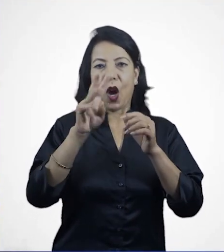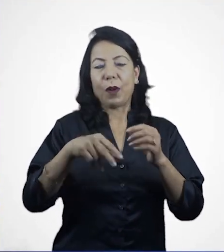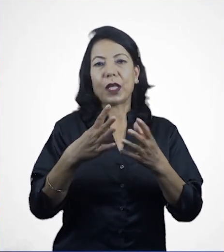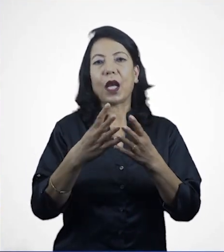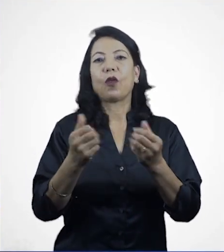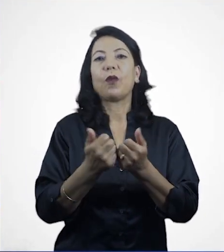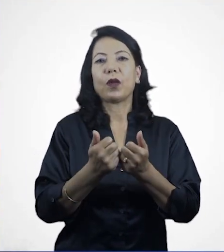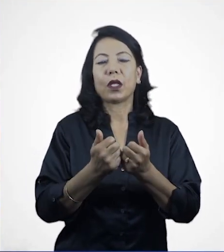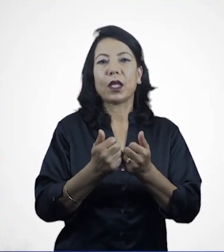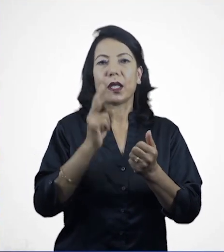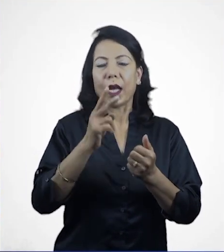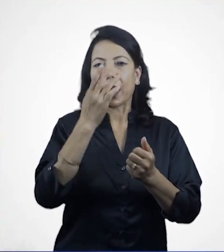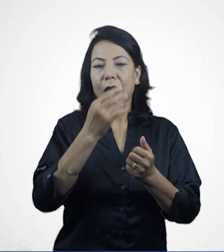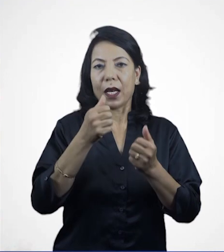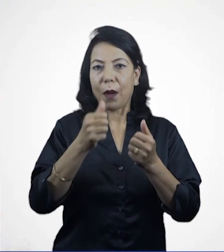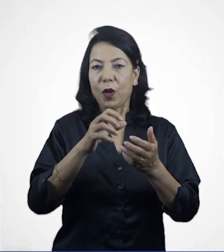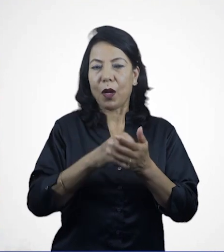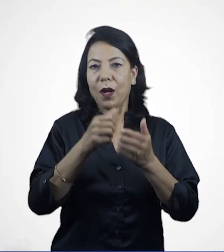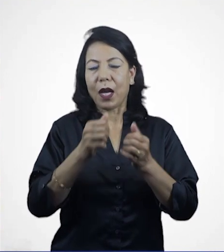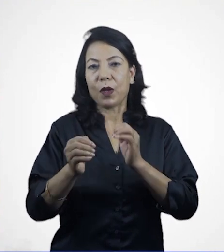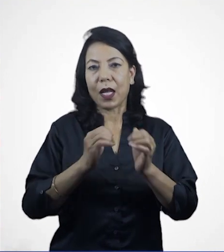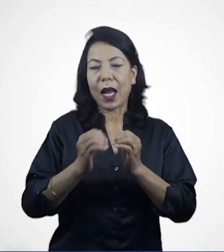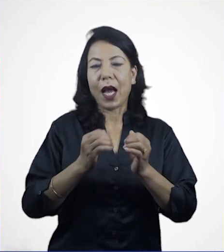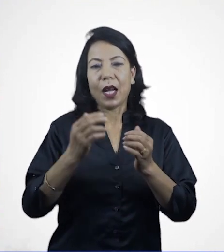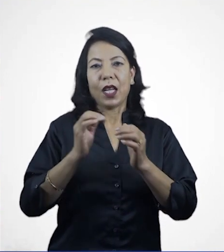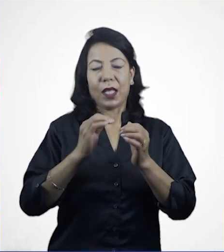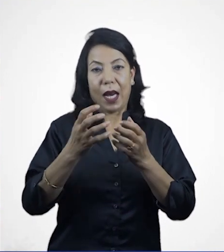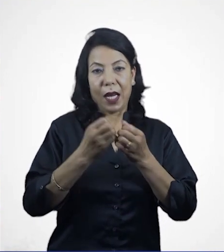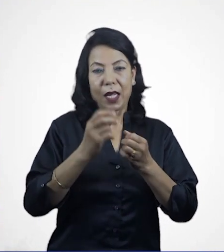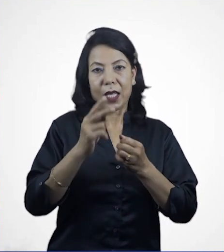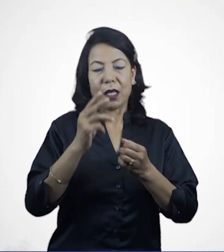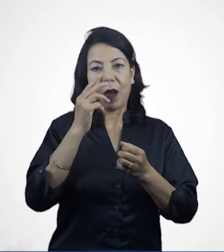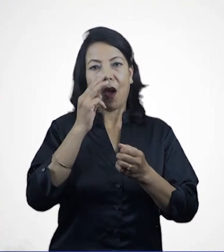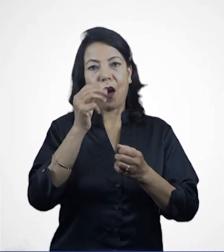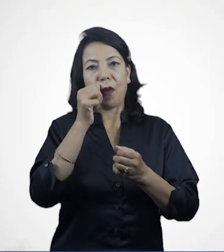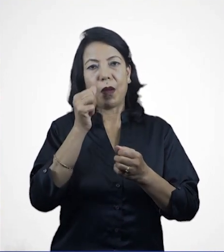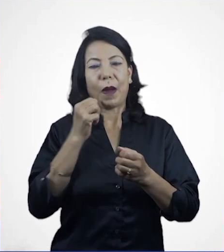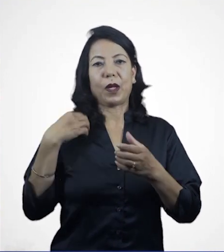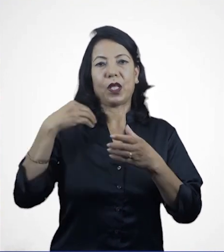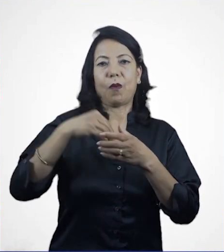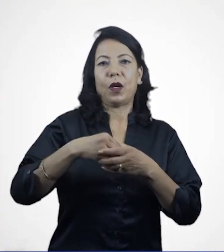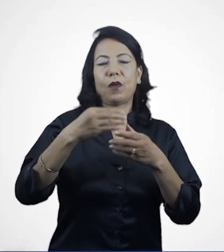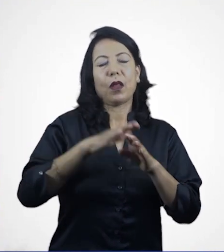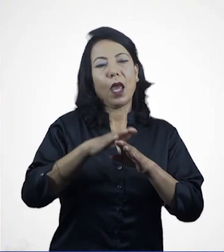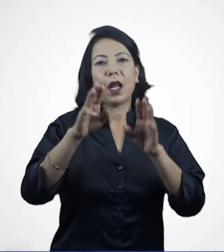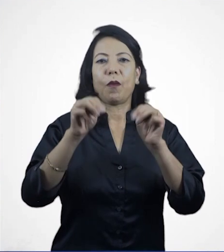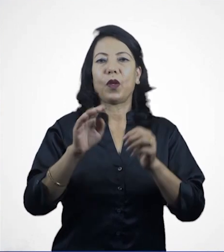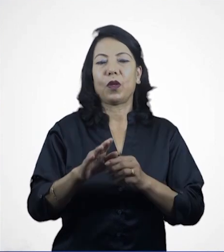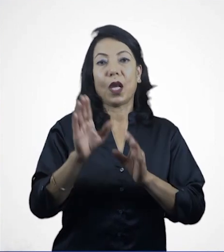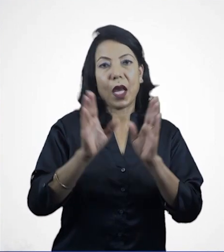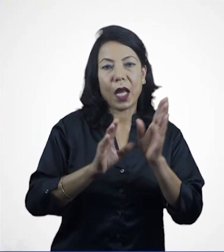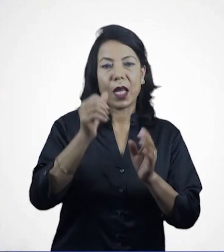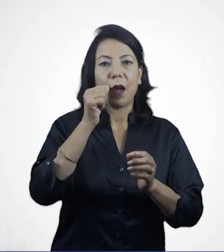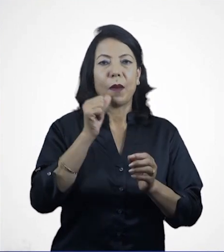सई किसीम को परामर्शर इंटरवेंशन लिने तर तेसमा अभिवावक संलंगना उना, अत्यांत जरूरी चाहिए, येदी